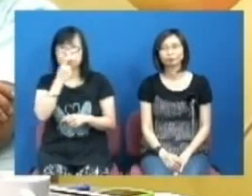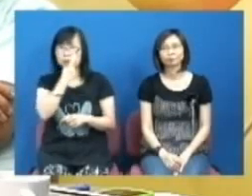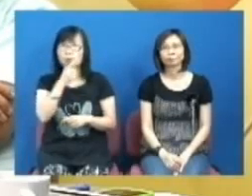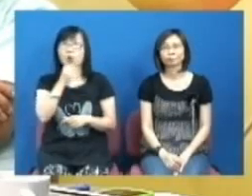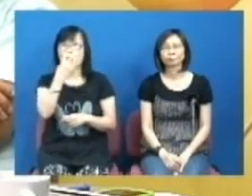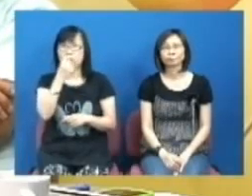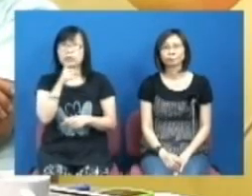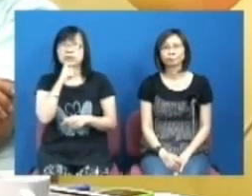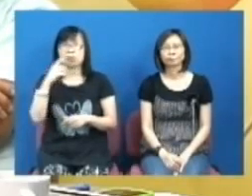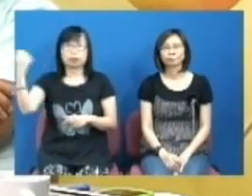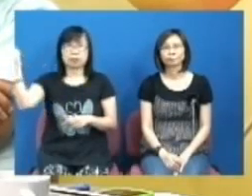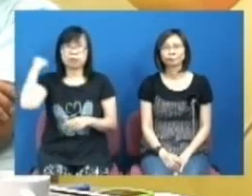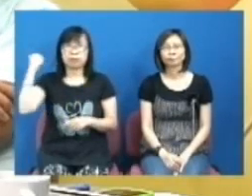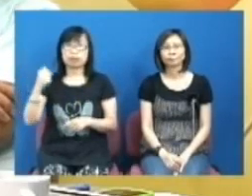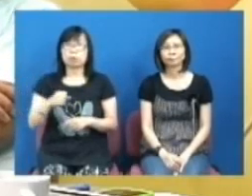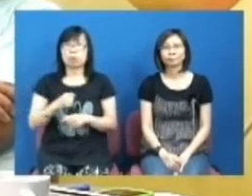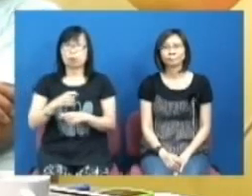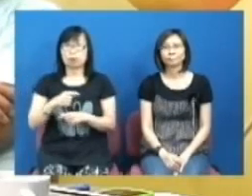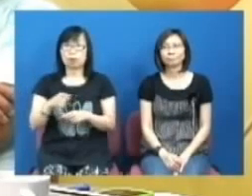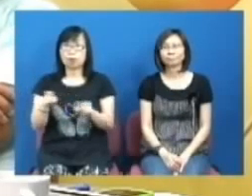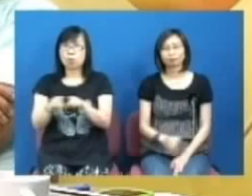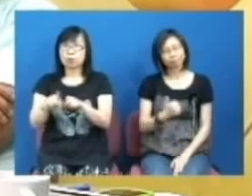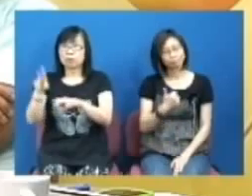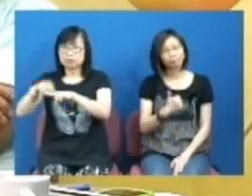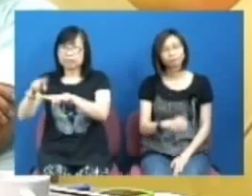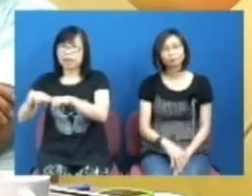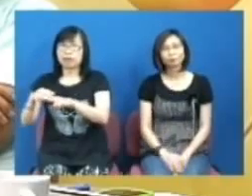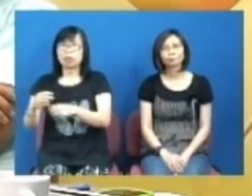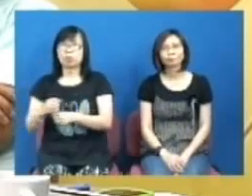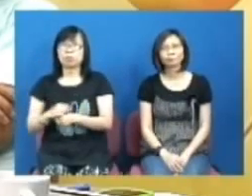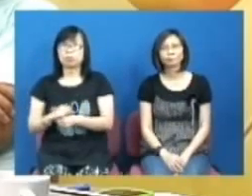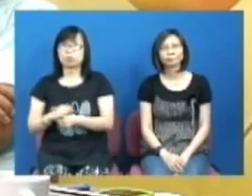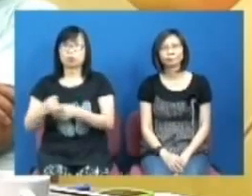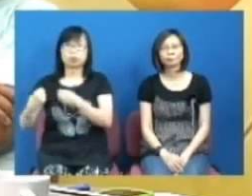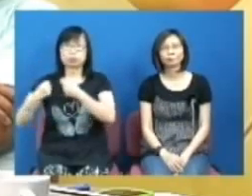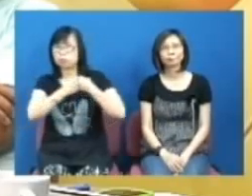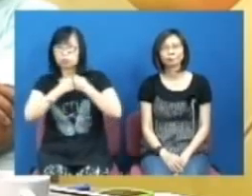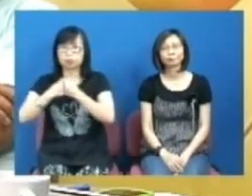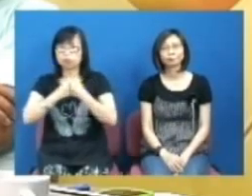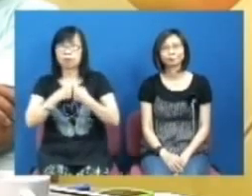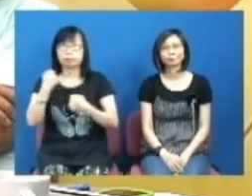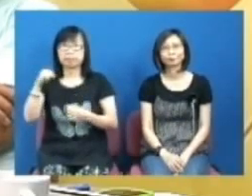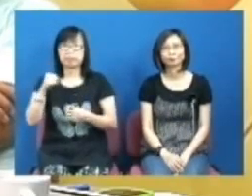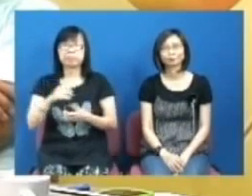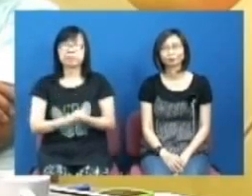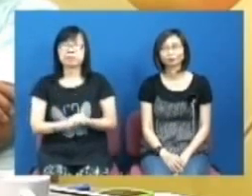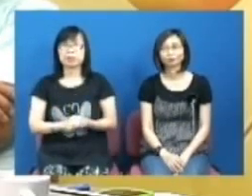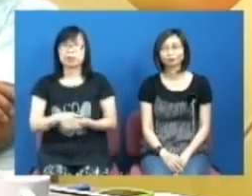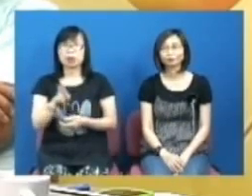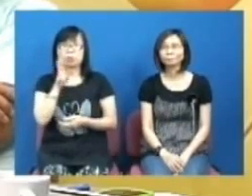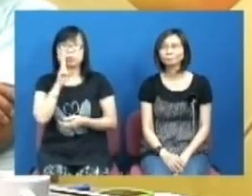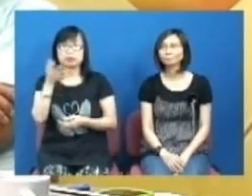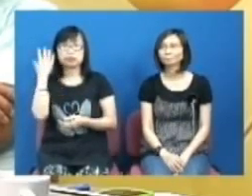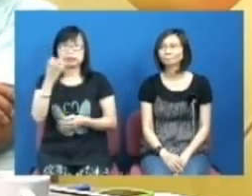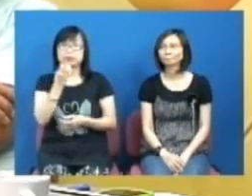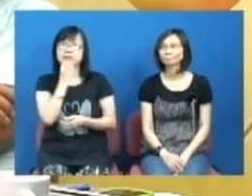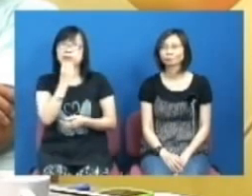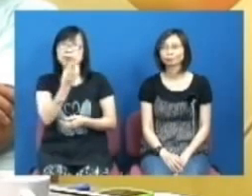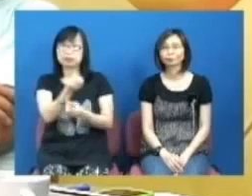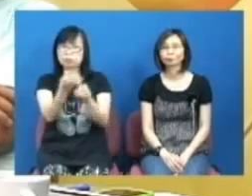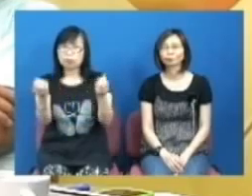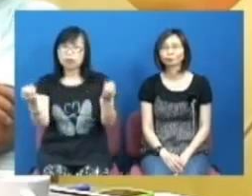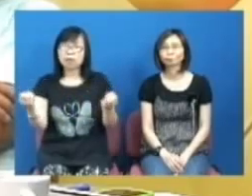能力是跟中共對即、這個對抗，就是說等於當年的東歐的衛星國